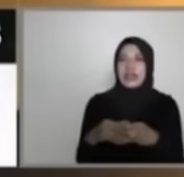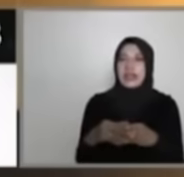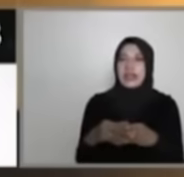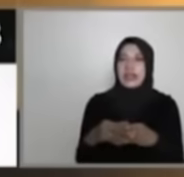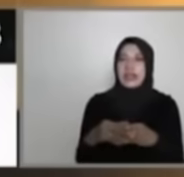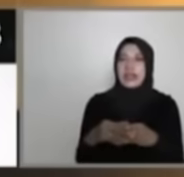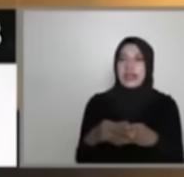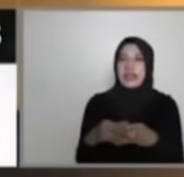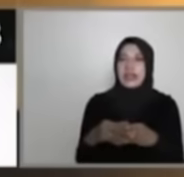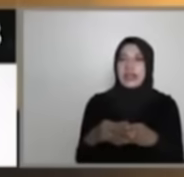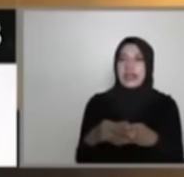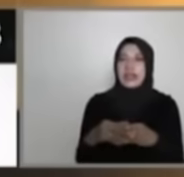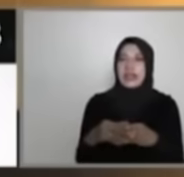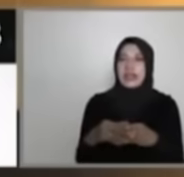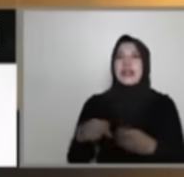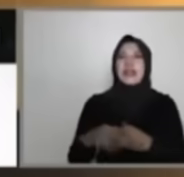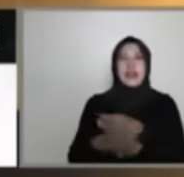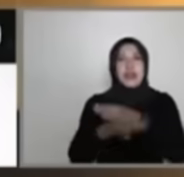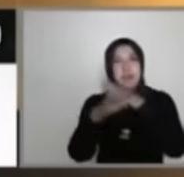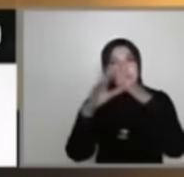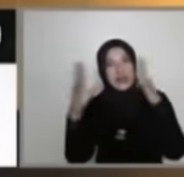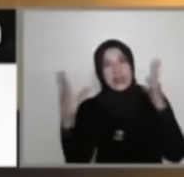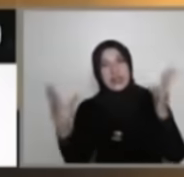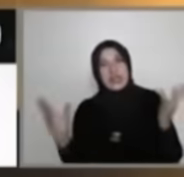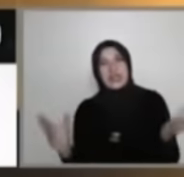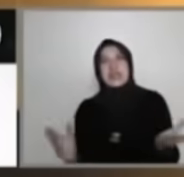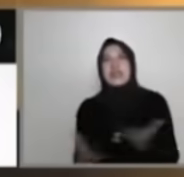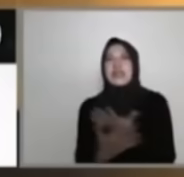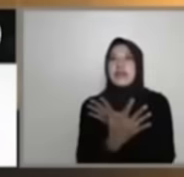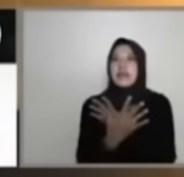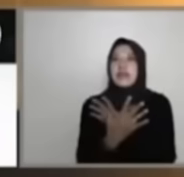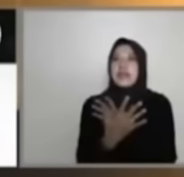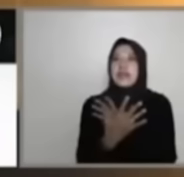hidup ini bahwa ini milik semua kita.